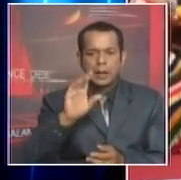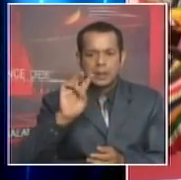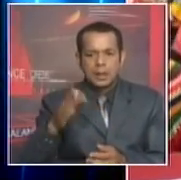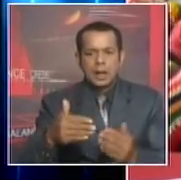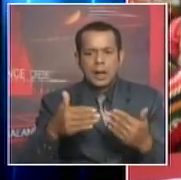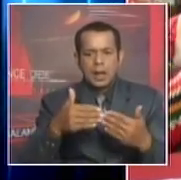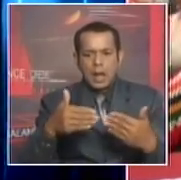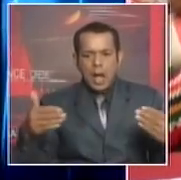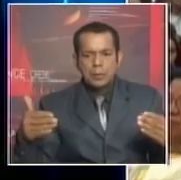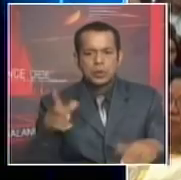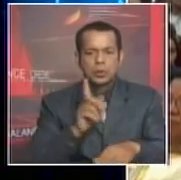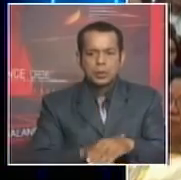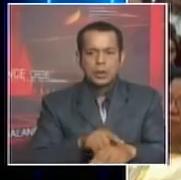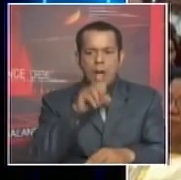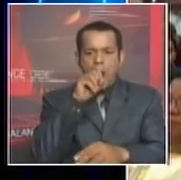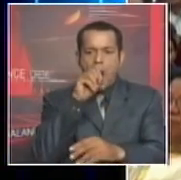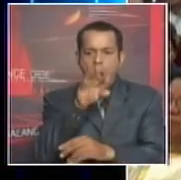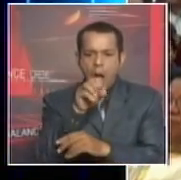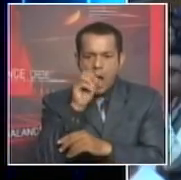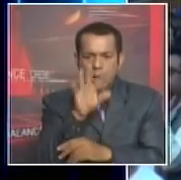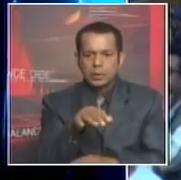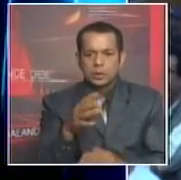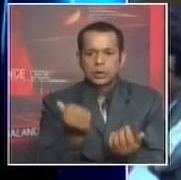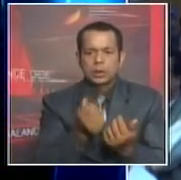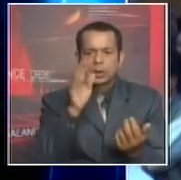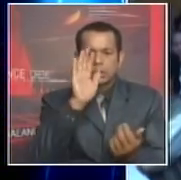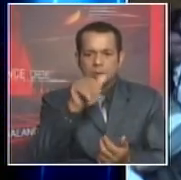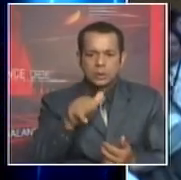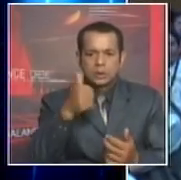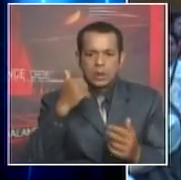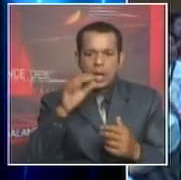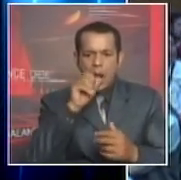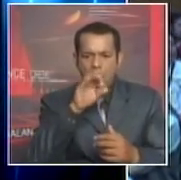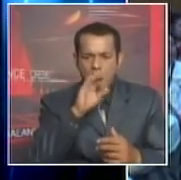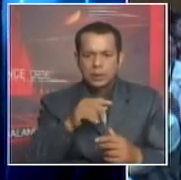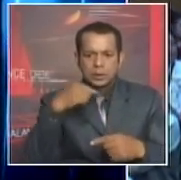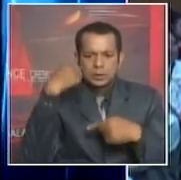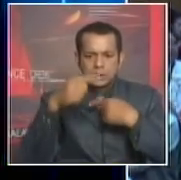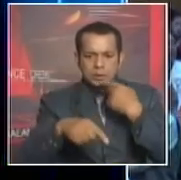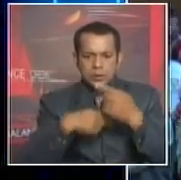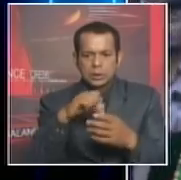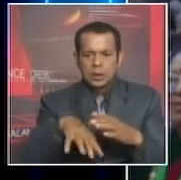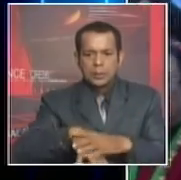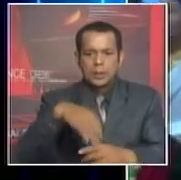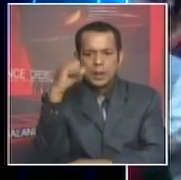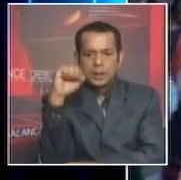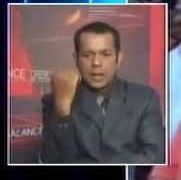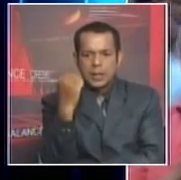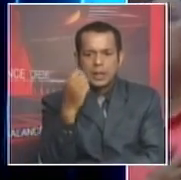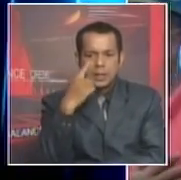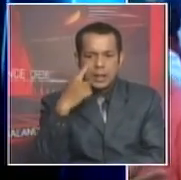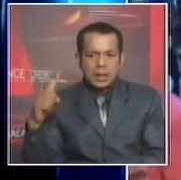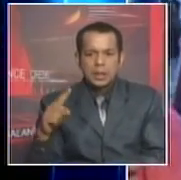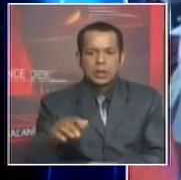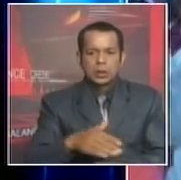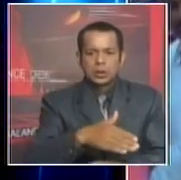समयदेखि अधिकारका लागि आवाज उठाउँदै आएका छन्। उनीहरूको आवाज निरङ्कुश भनिएको पञ्चायती व्यवस्थादेखि सङ्घीय